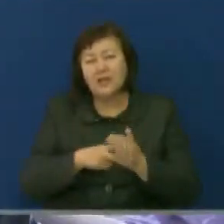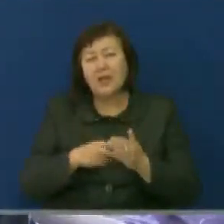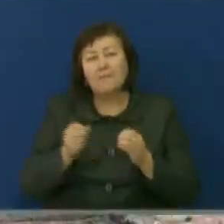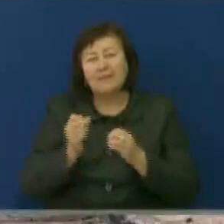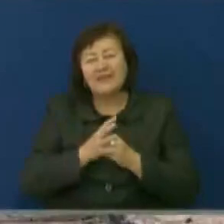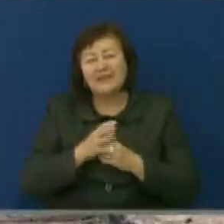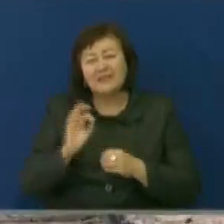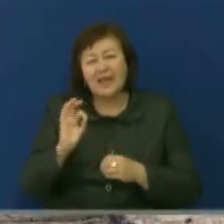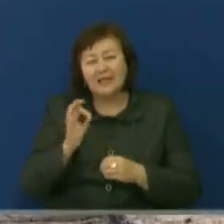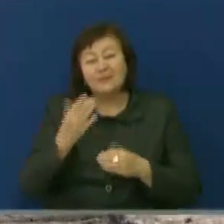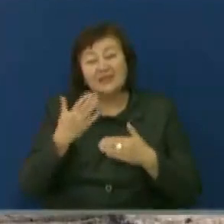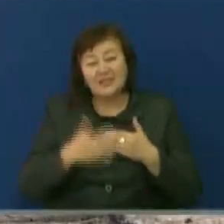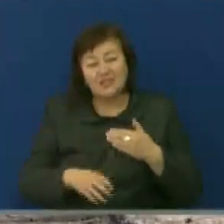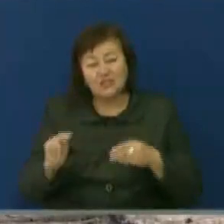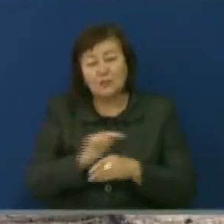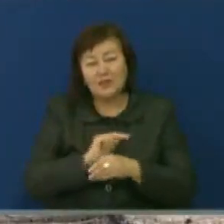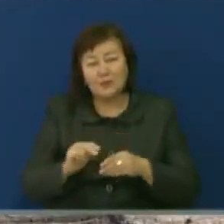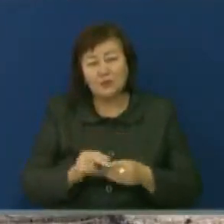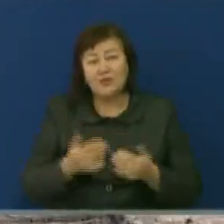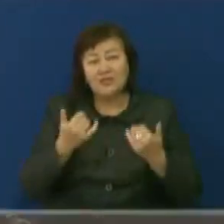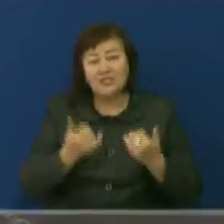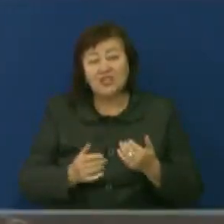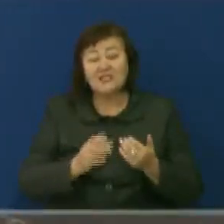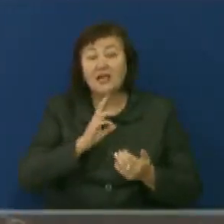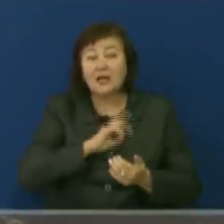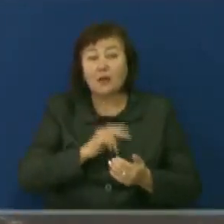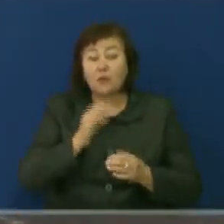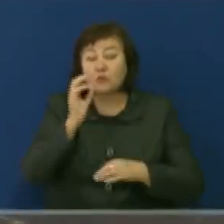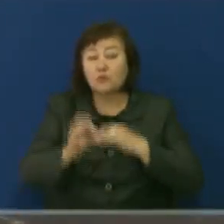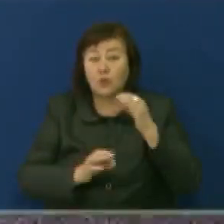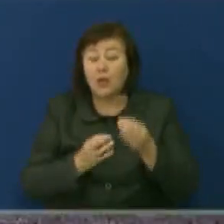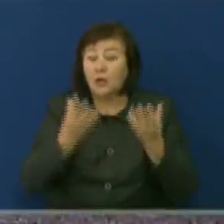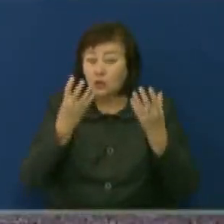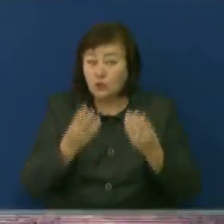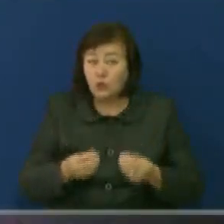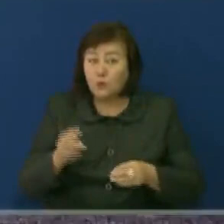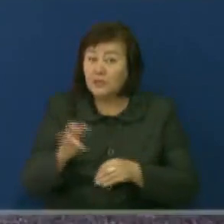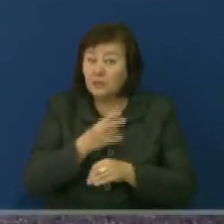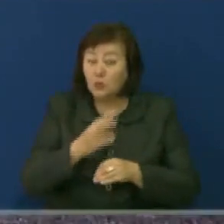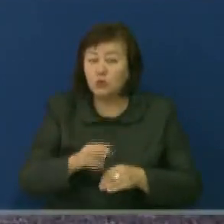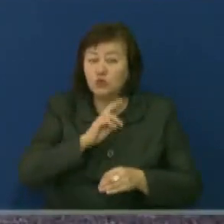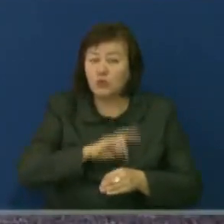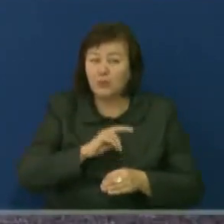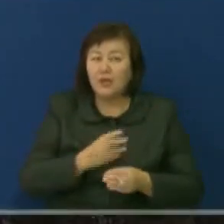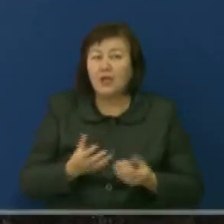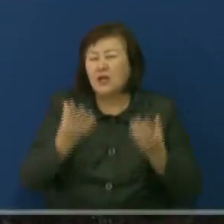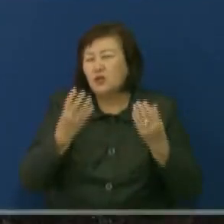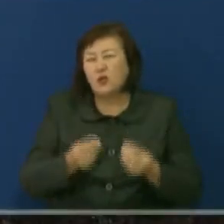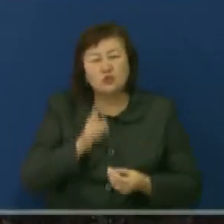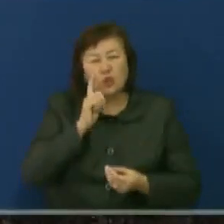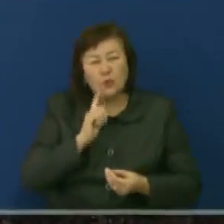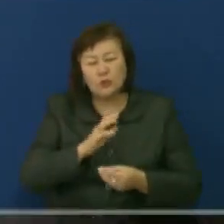15 октябрю. В настоящее время работы ведутся в две смены – дневную и ночную. Это необходимо для того, чтобы днем не доставлять